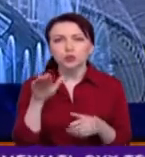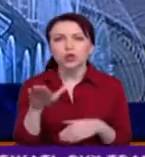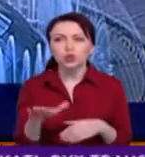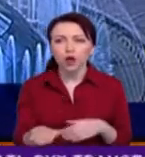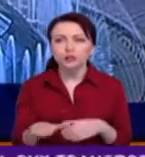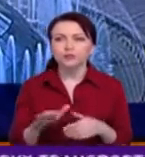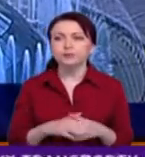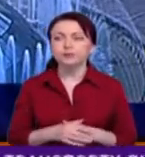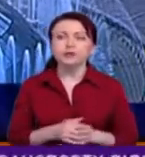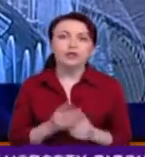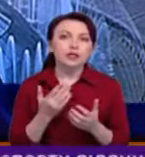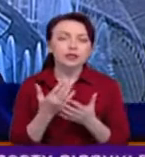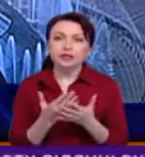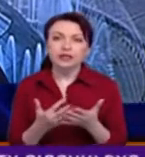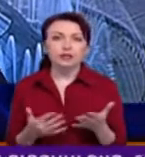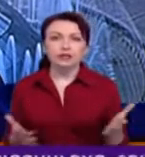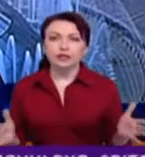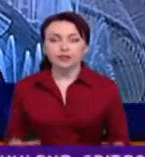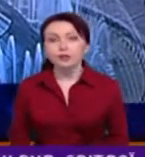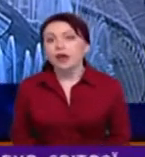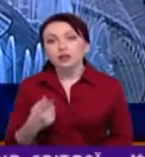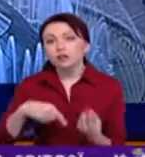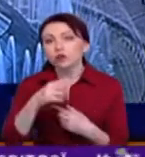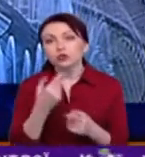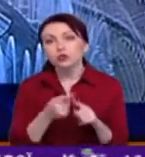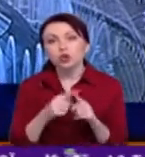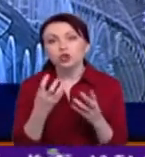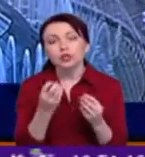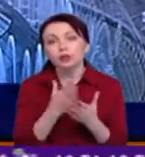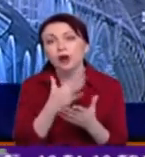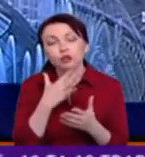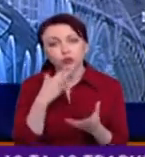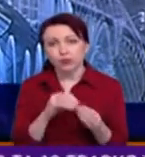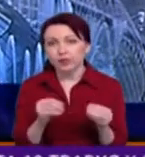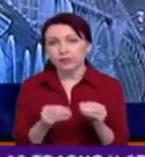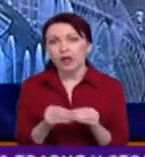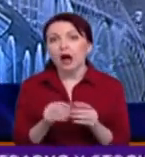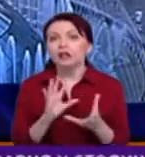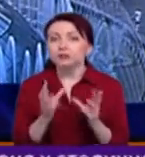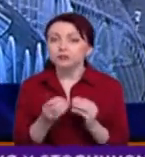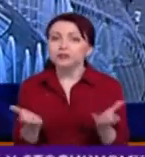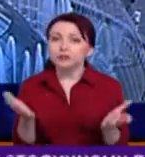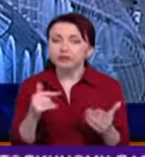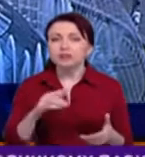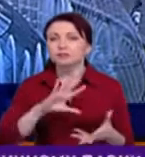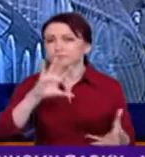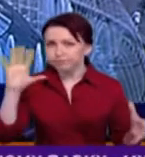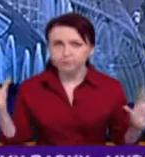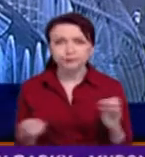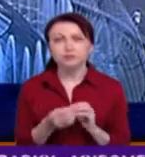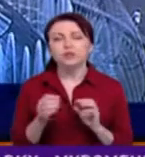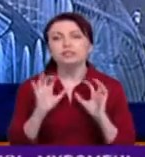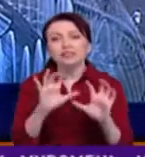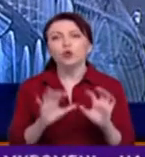інаугурації і так далі, і так далі, і так далі. І навколо цього ще є багато проблем, але, в принципі, давайте підведемо риску під законом